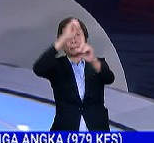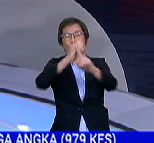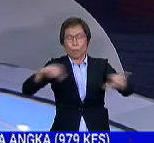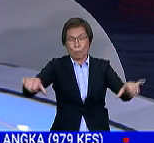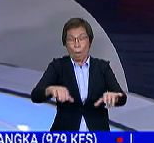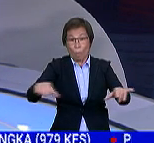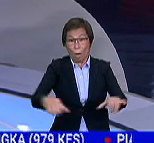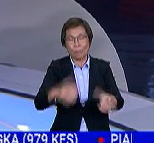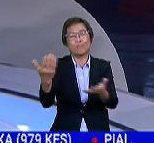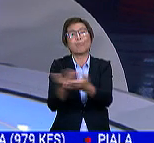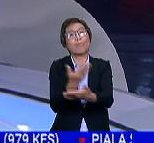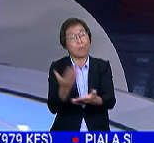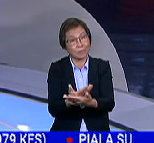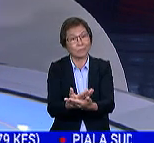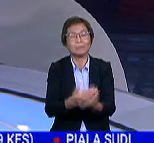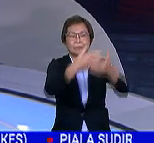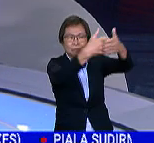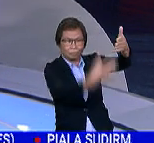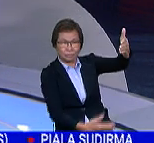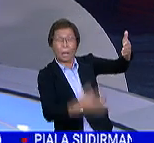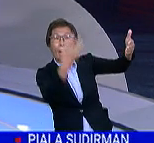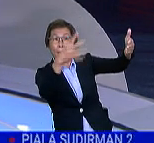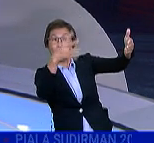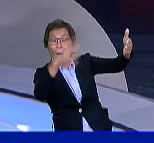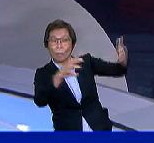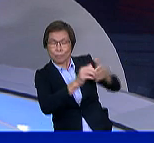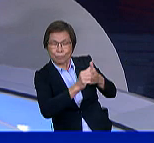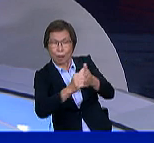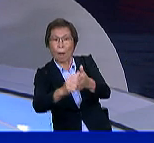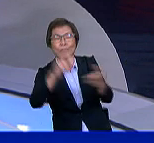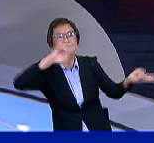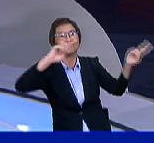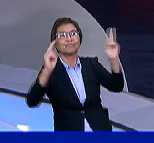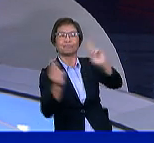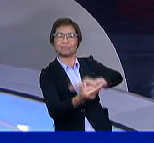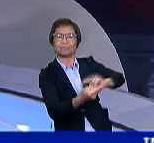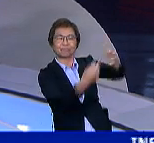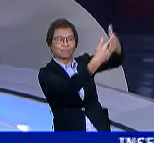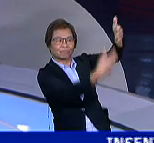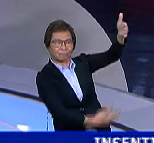melaksanakan pembaharuan. Berikut 14 pemacu perubahan itu.